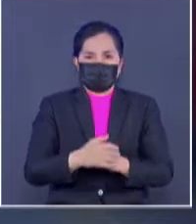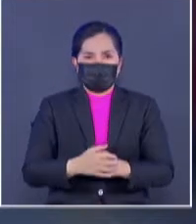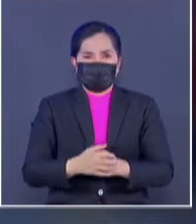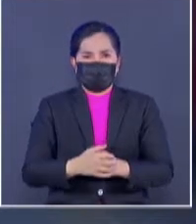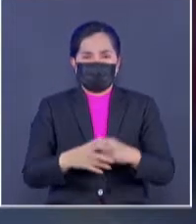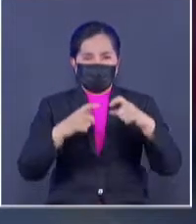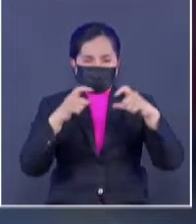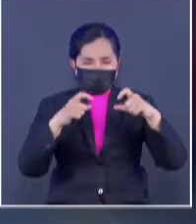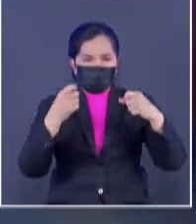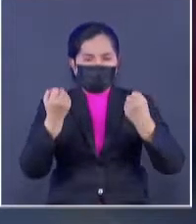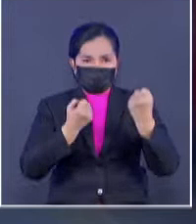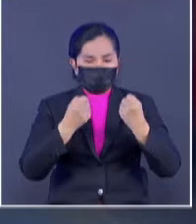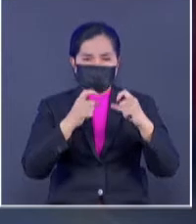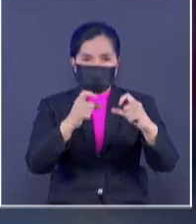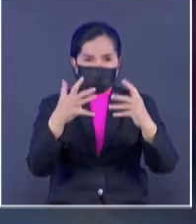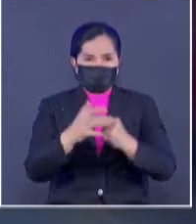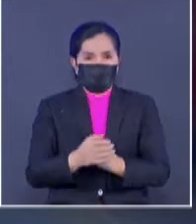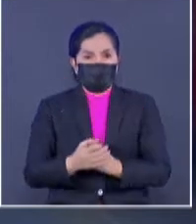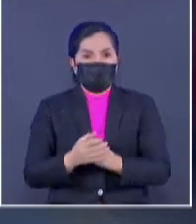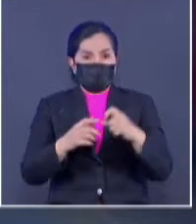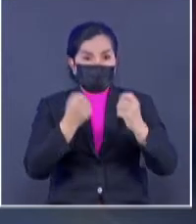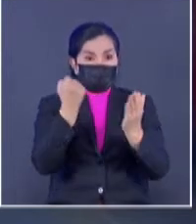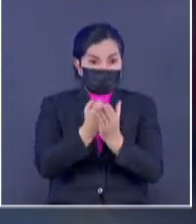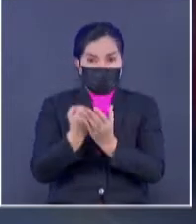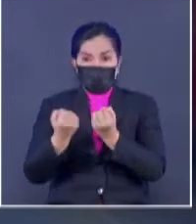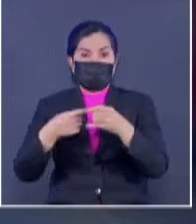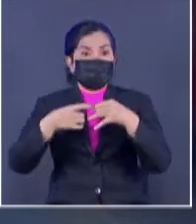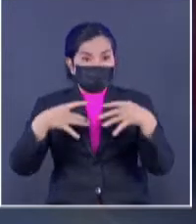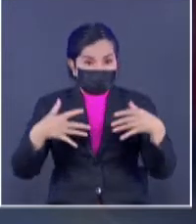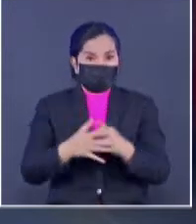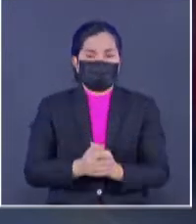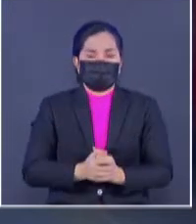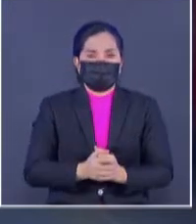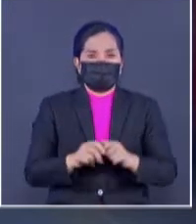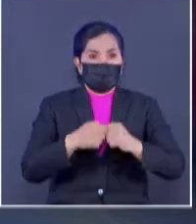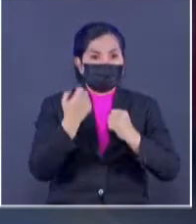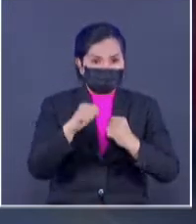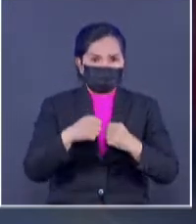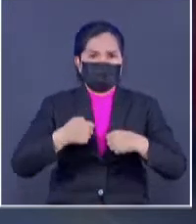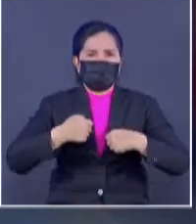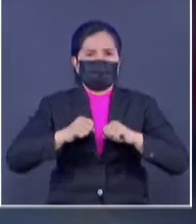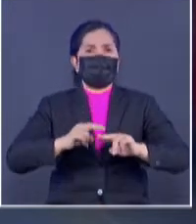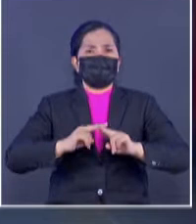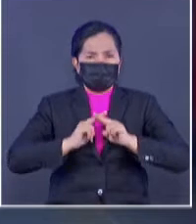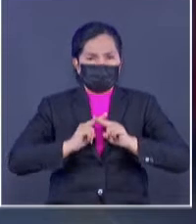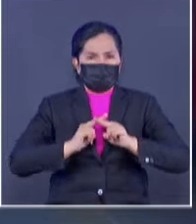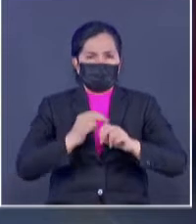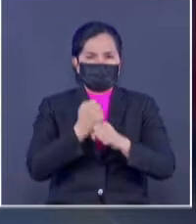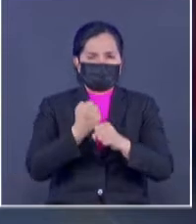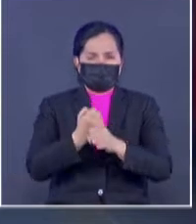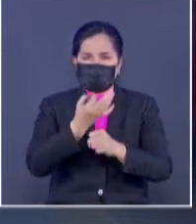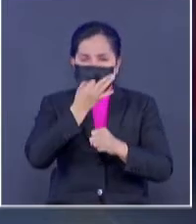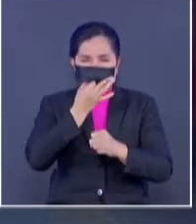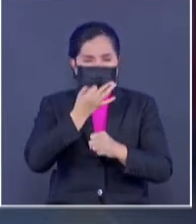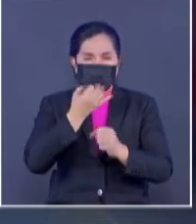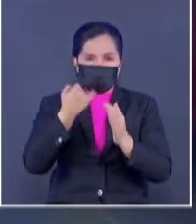จำตัวผู้ขับรถใช้รถไม่ตรงตามที่จดทะเบียนหรือใช้รถจักรยานยนต์ส่วนบุคคลมารับจ้างหรือแสดงว